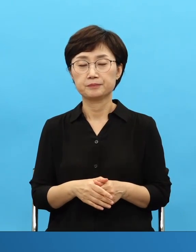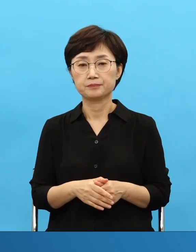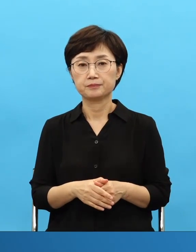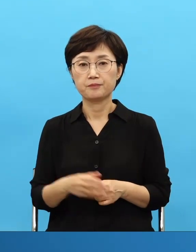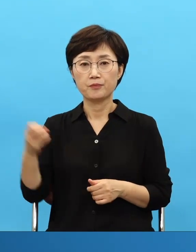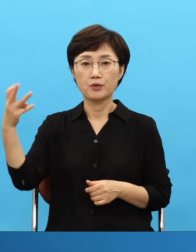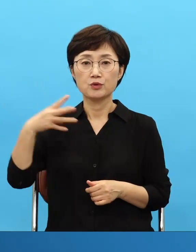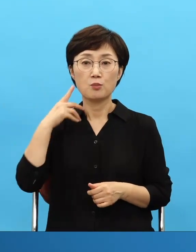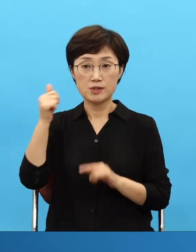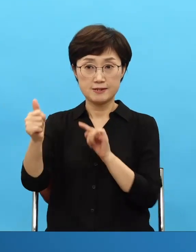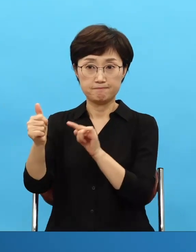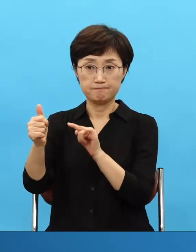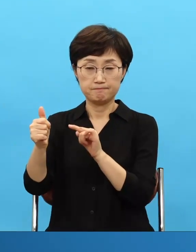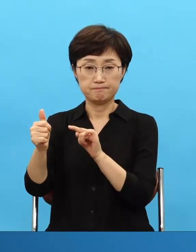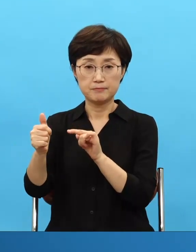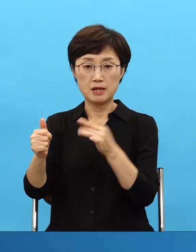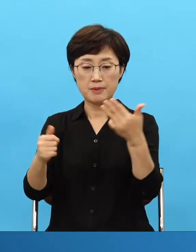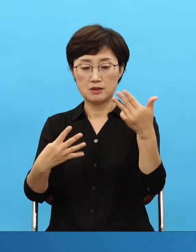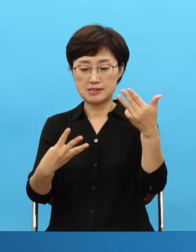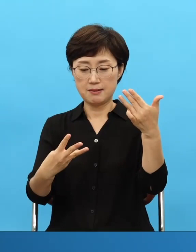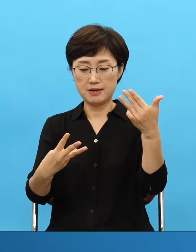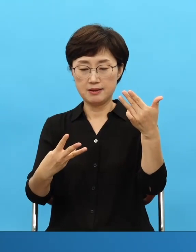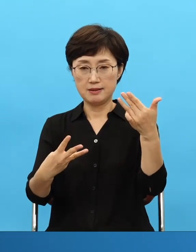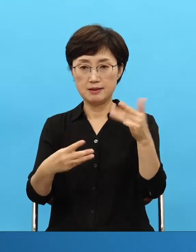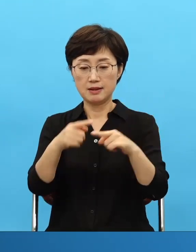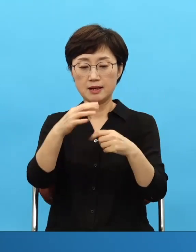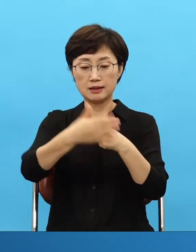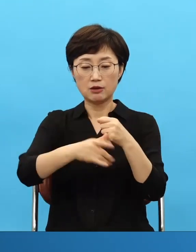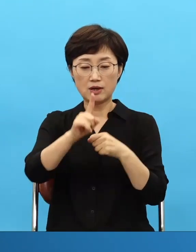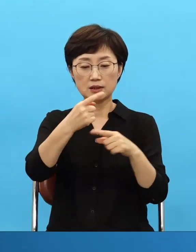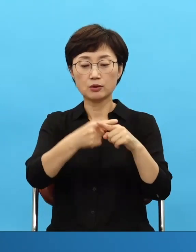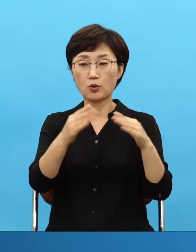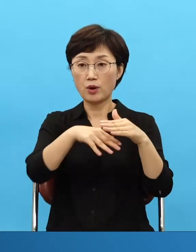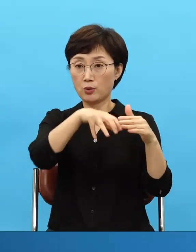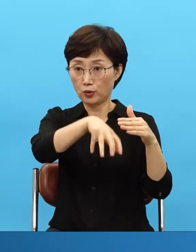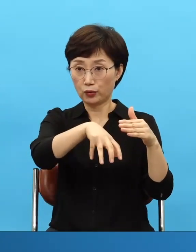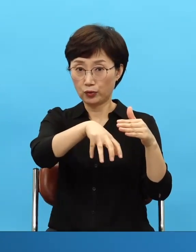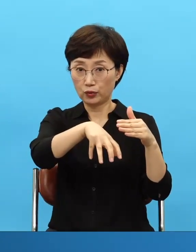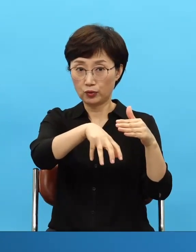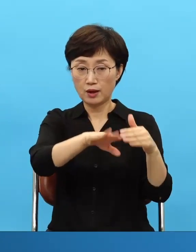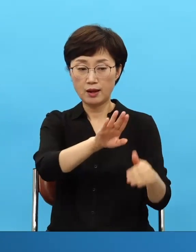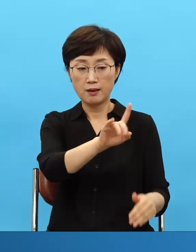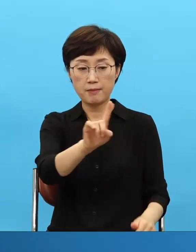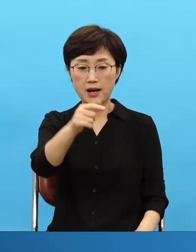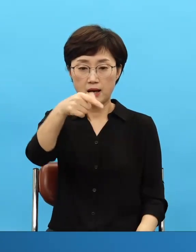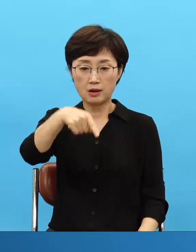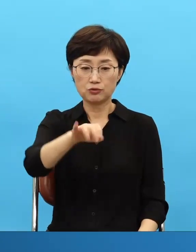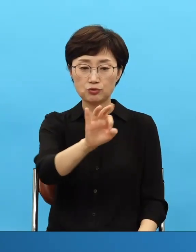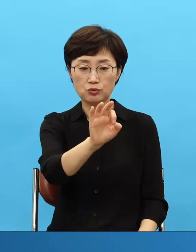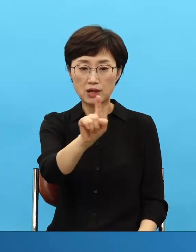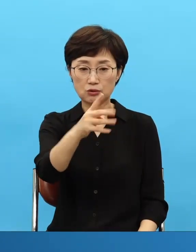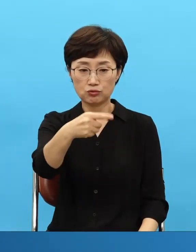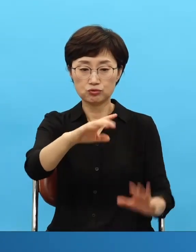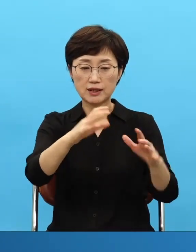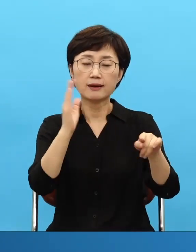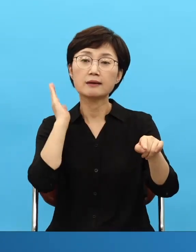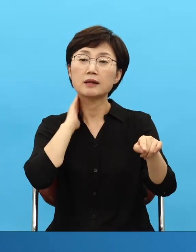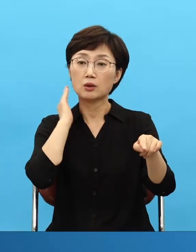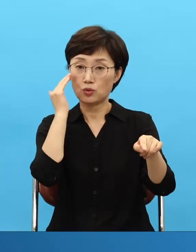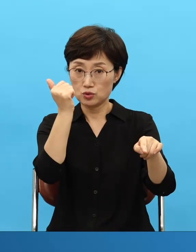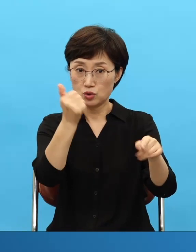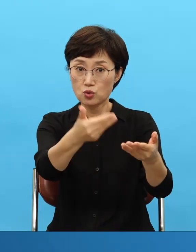류광수 총재는 지난 3일 대구 하나교회에서 니케니케 버라바라부 바누아투 대통령에게 바누아투